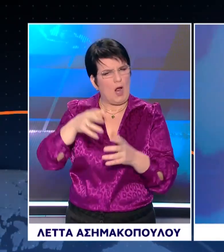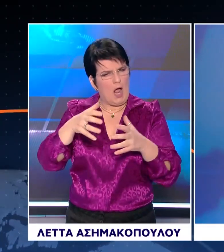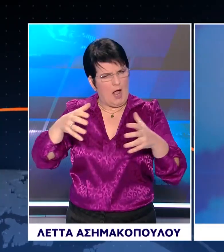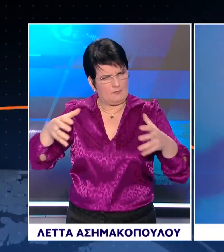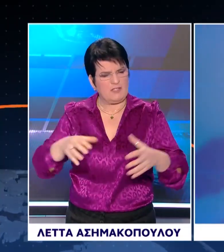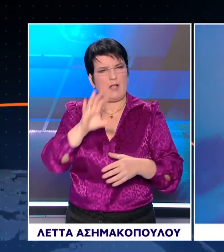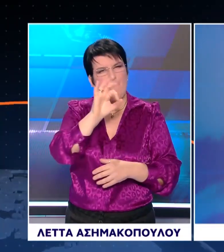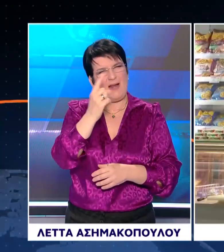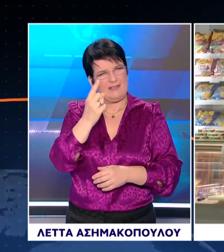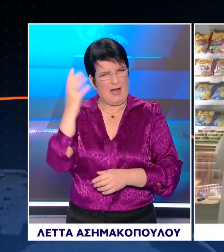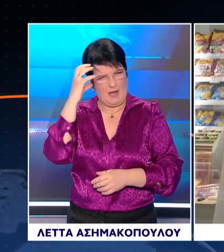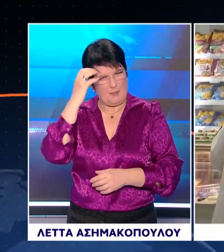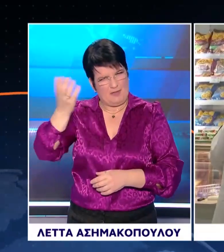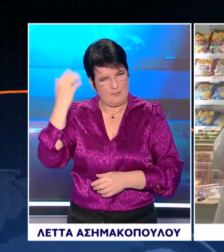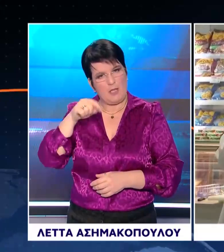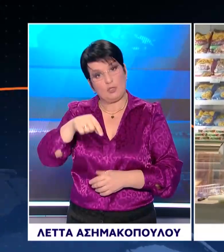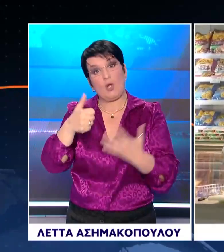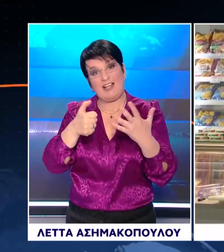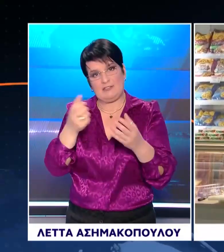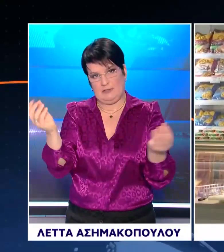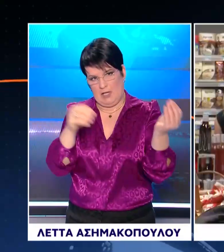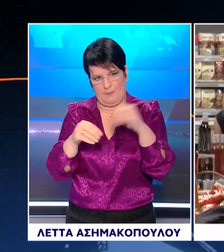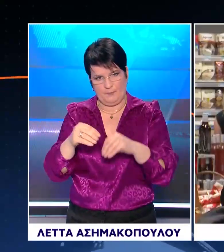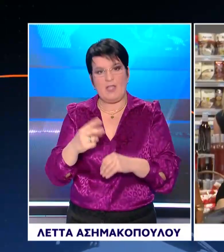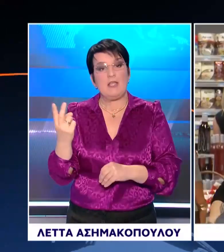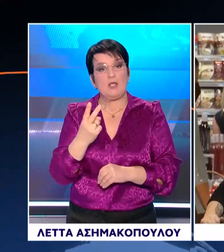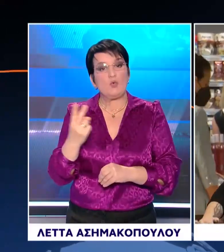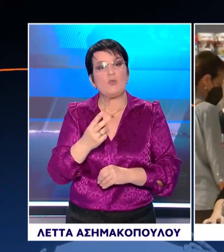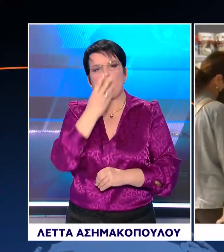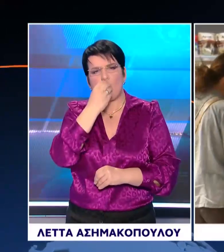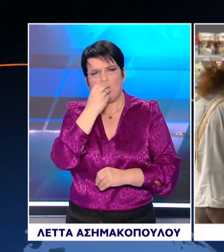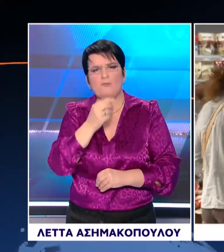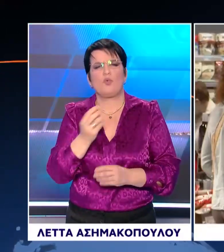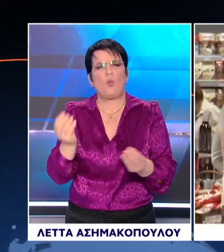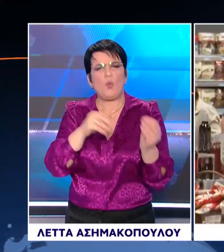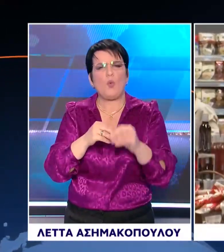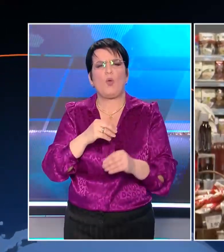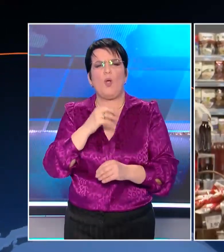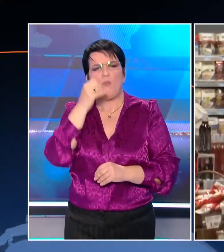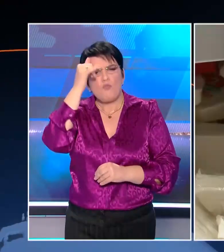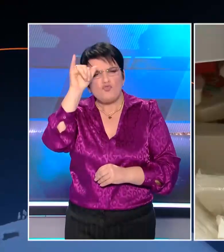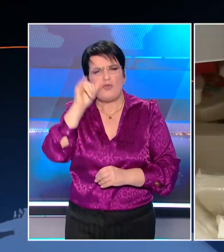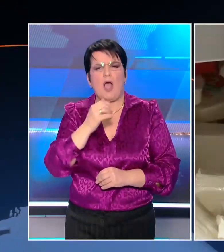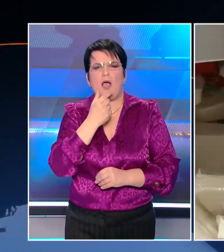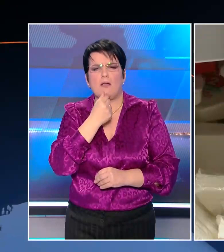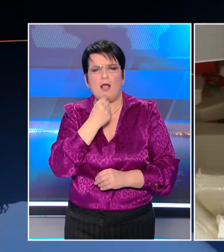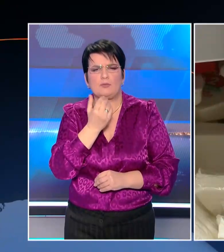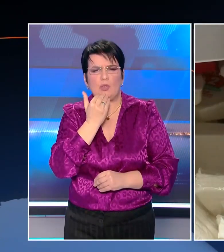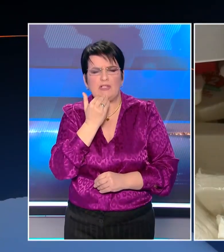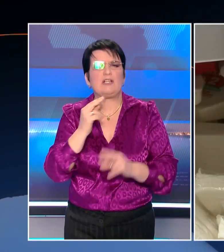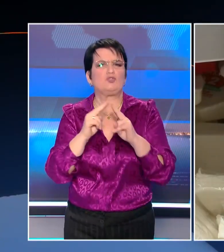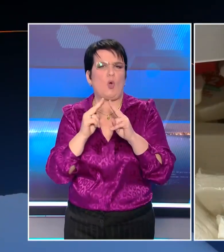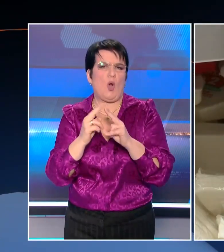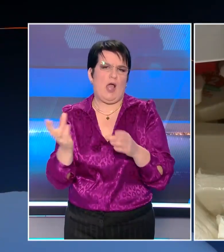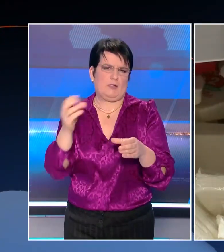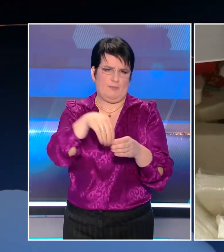ο Υπουργός Ανάπτυξης. Στο καλάθι πλέον προστίθενται από τις 22 Φεβρουαρίου προϊόντα όπως το μοσχάρι, το λευκό τυρί και η σοκολάτα. Από την